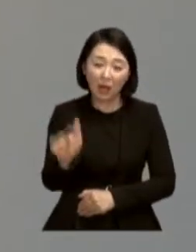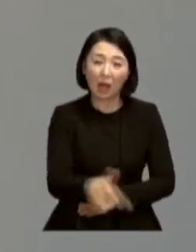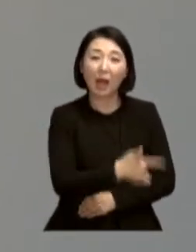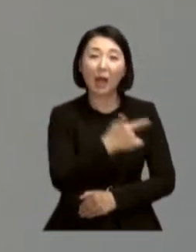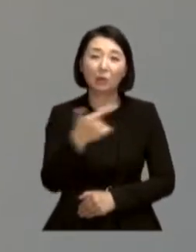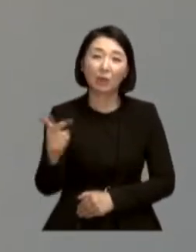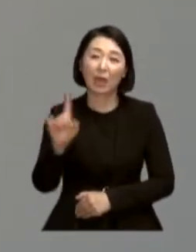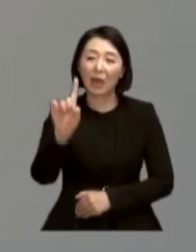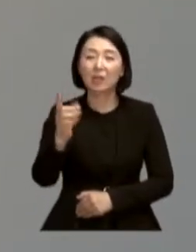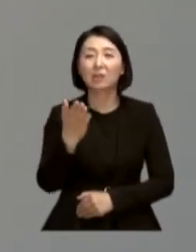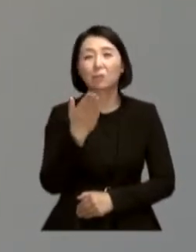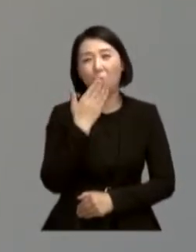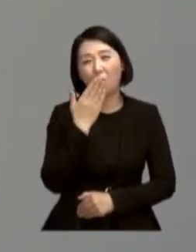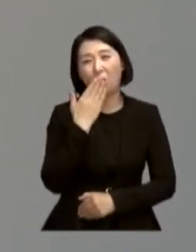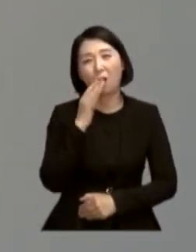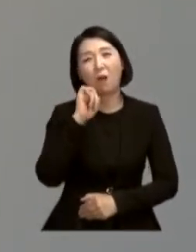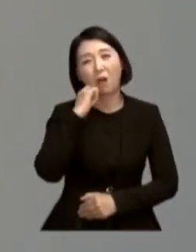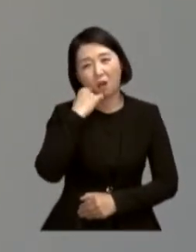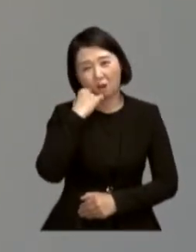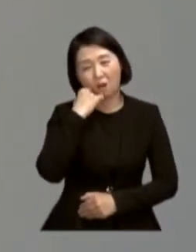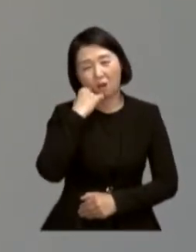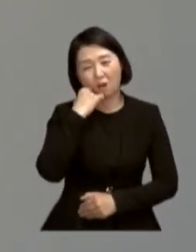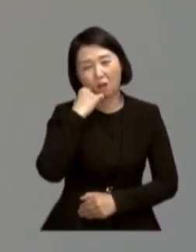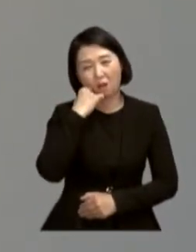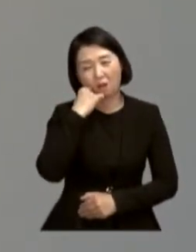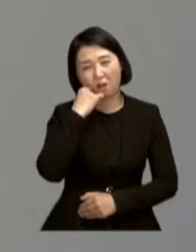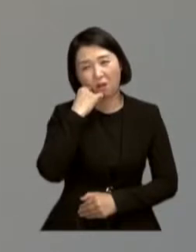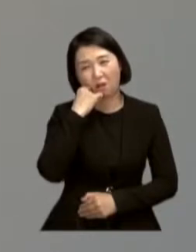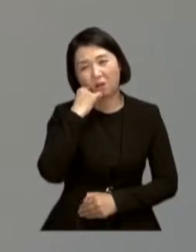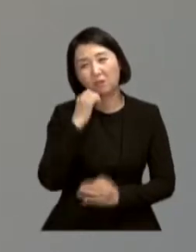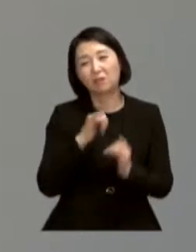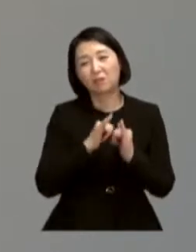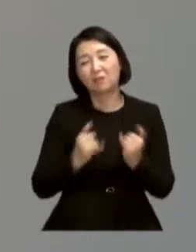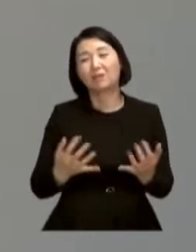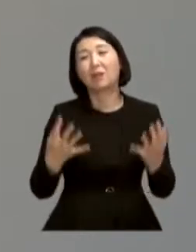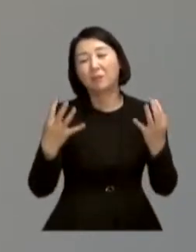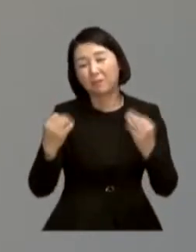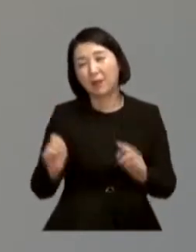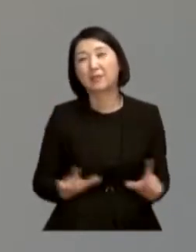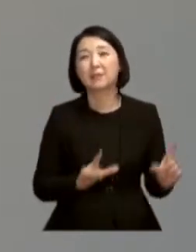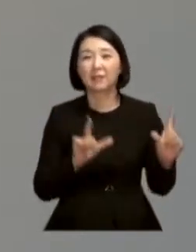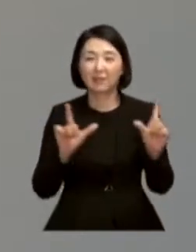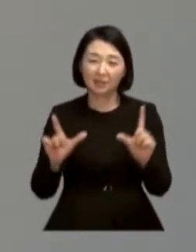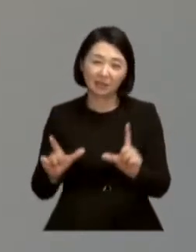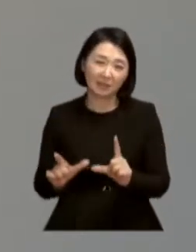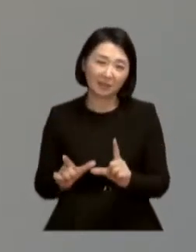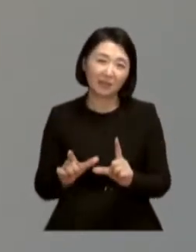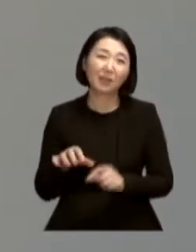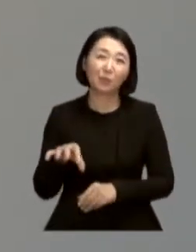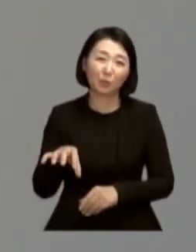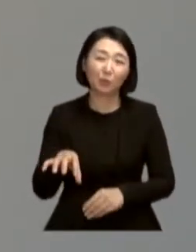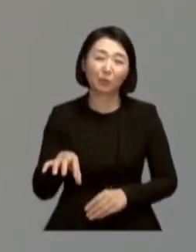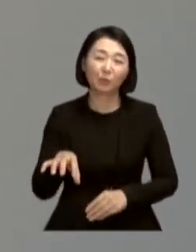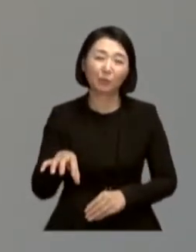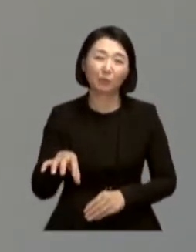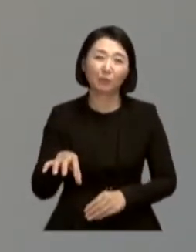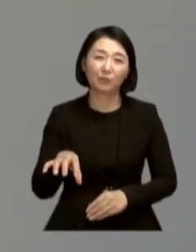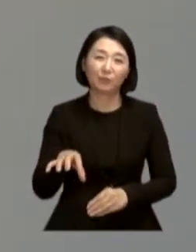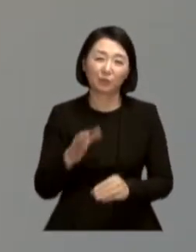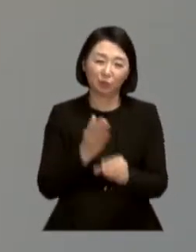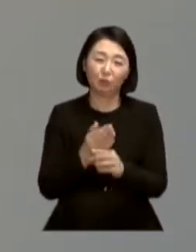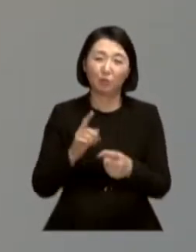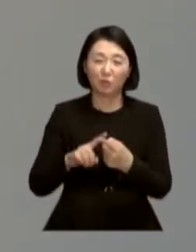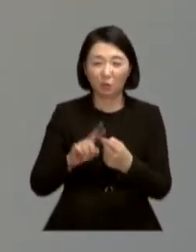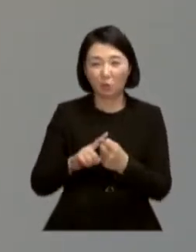하루에 정말 한 끼 먹기도 어려운 우리 성도들이 살고 있는 네. 그런 마을을 중심으로